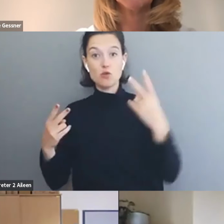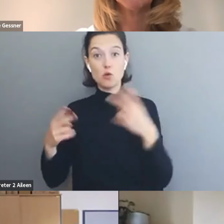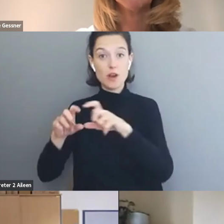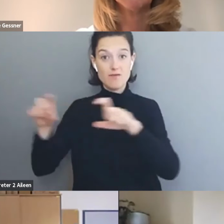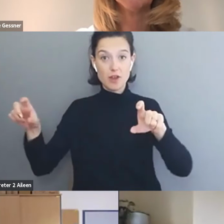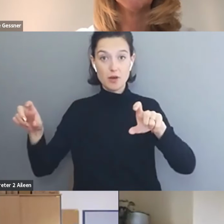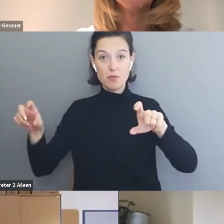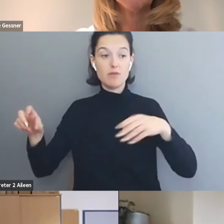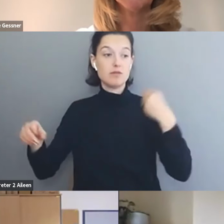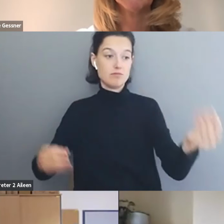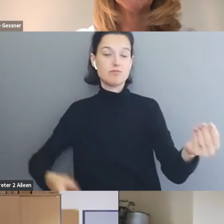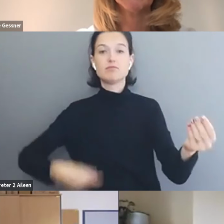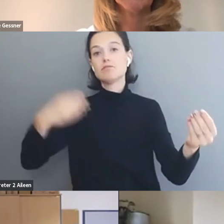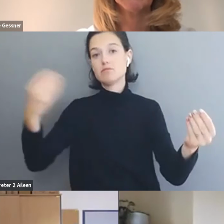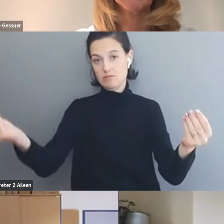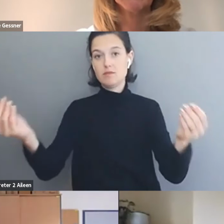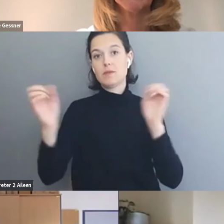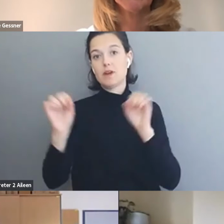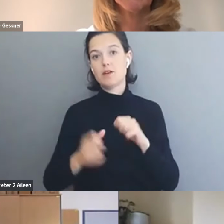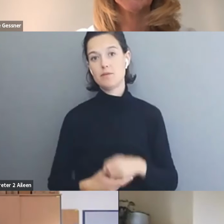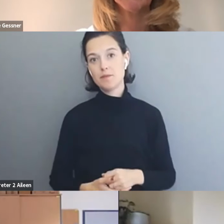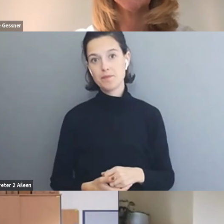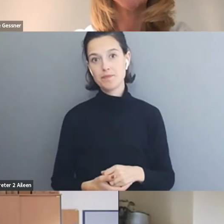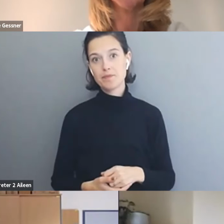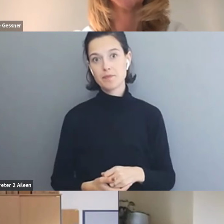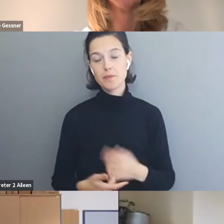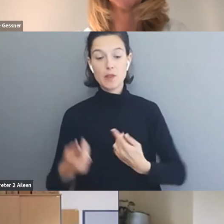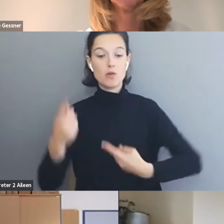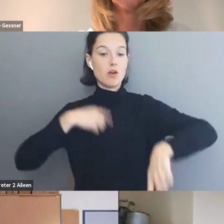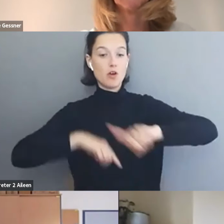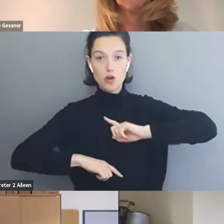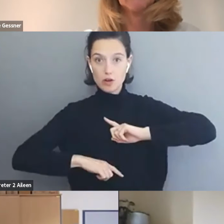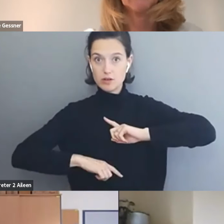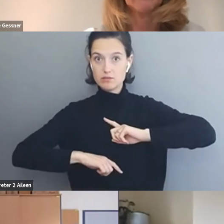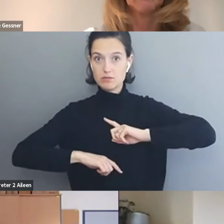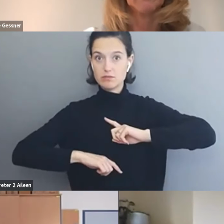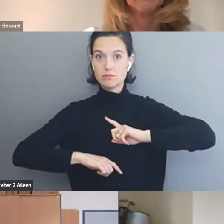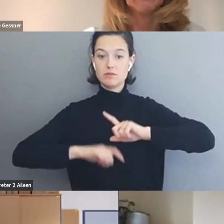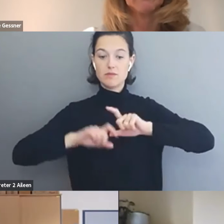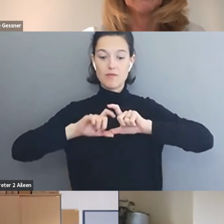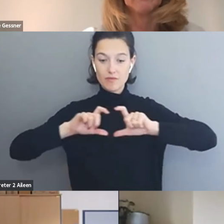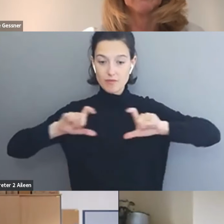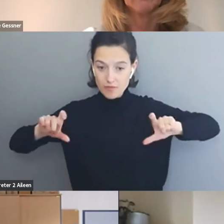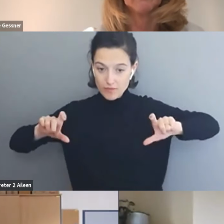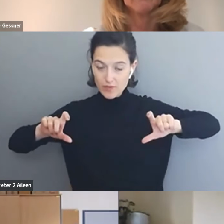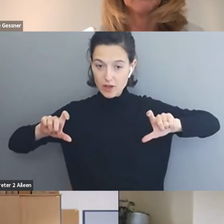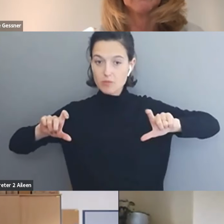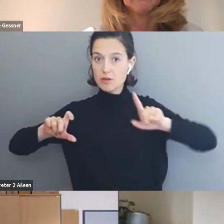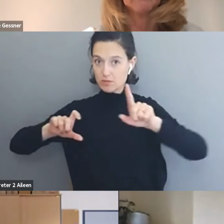die Rolle, die hier angesprochen wird in Unternehmen, die gibt es tatsächlich in einigen Unternehmen bereits. Das ist die Rolle